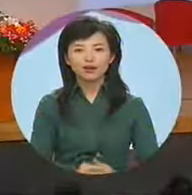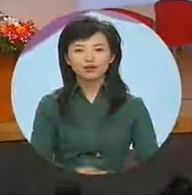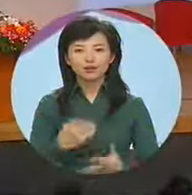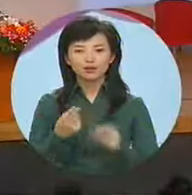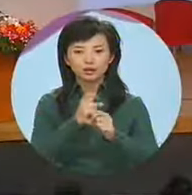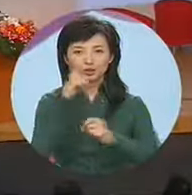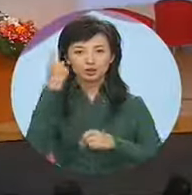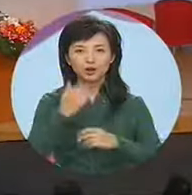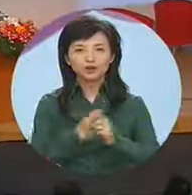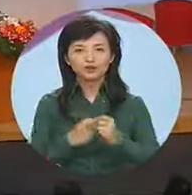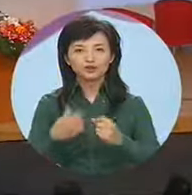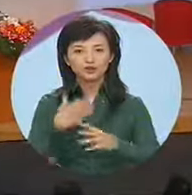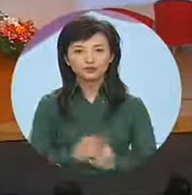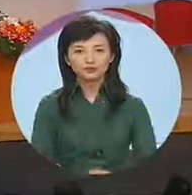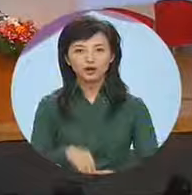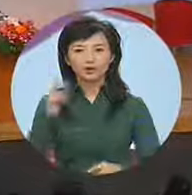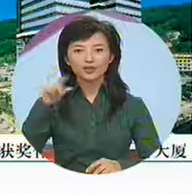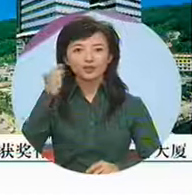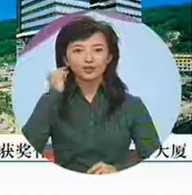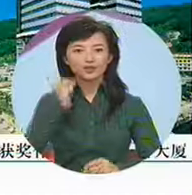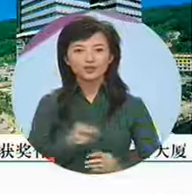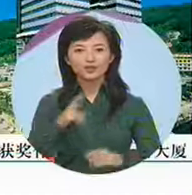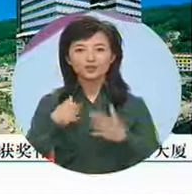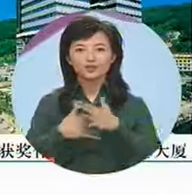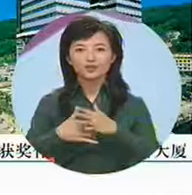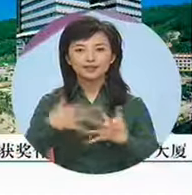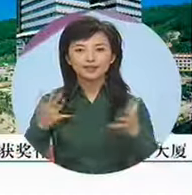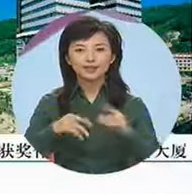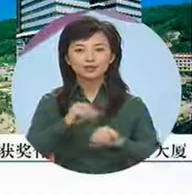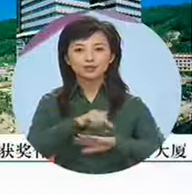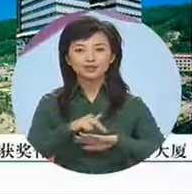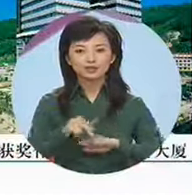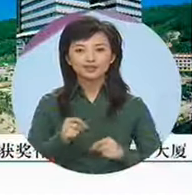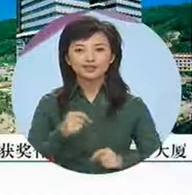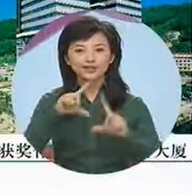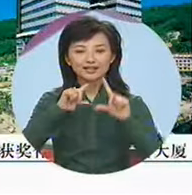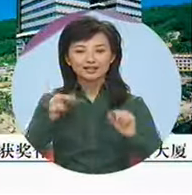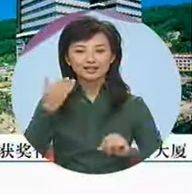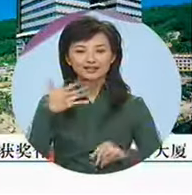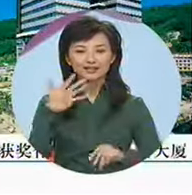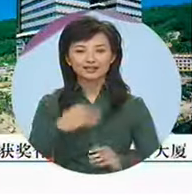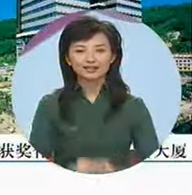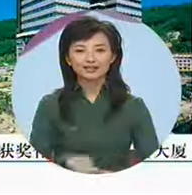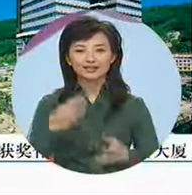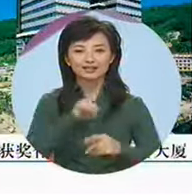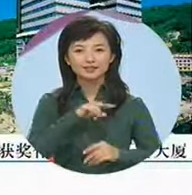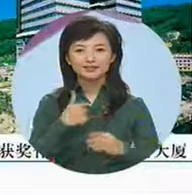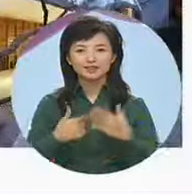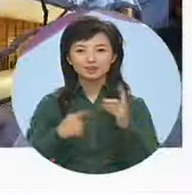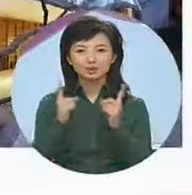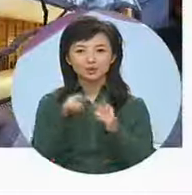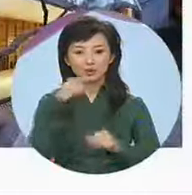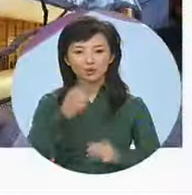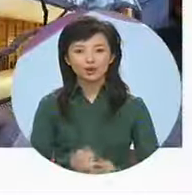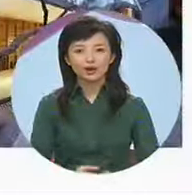奖的9位华人青年建筑师中唯一一位女性是深圳建科大厦的主设计师叶青她的设计理念是自然与建筑的对话